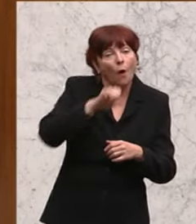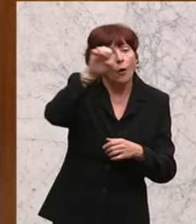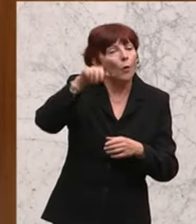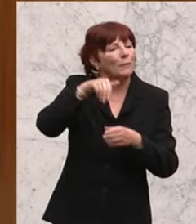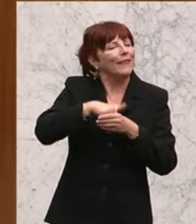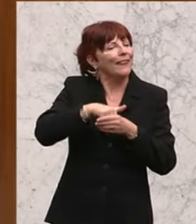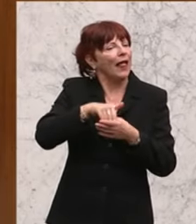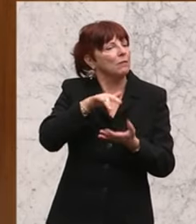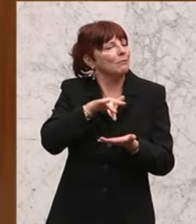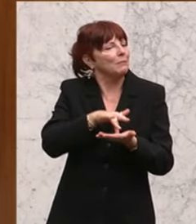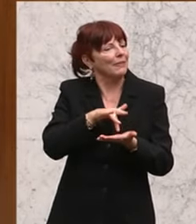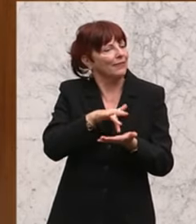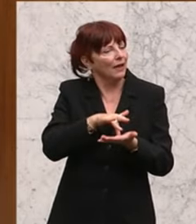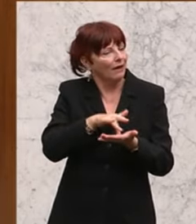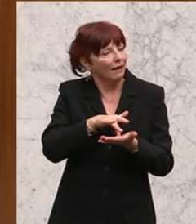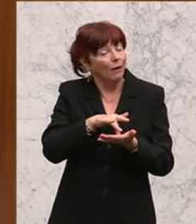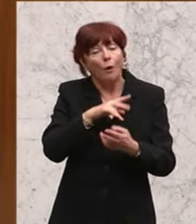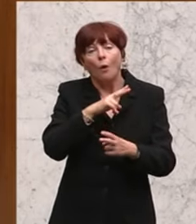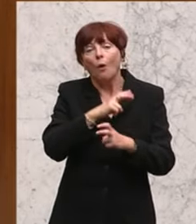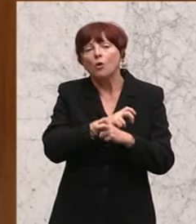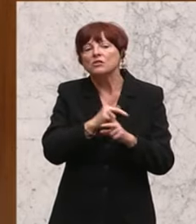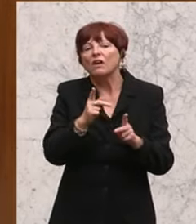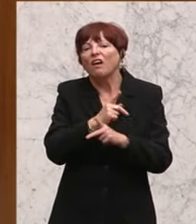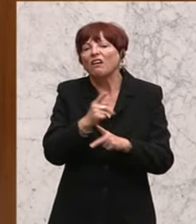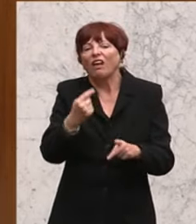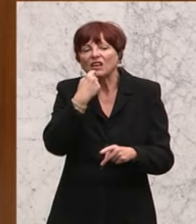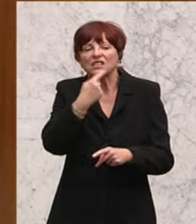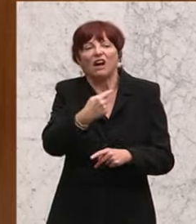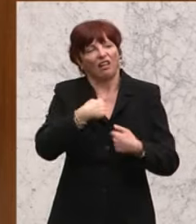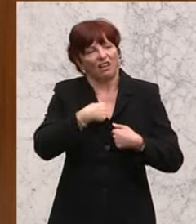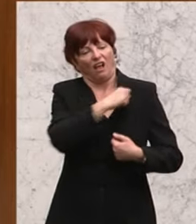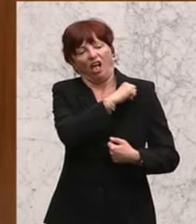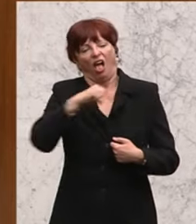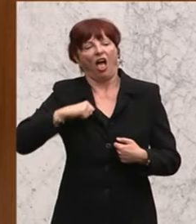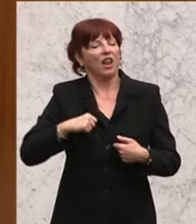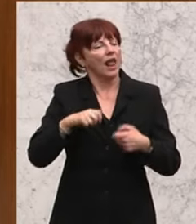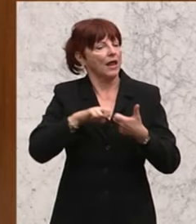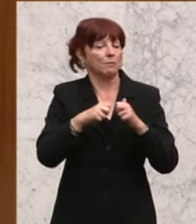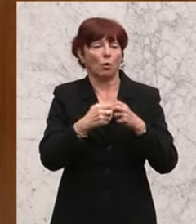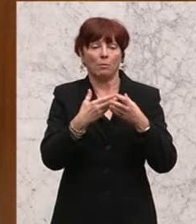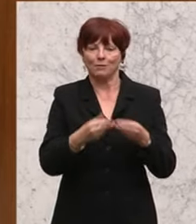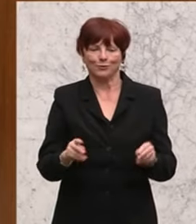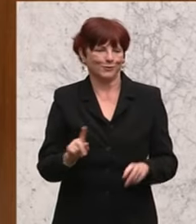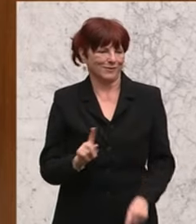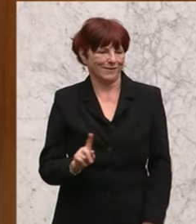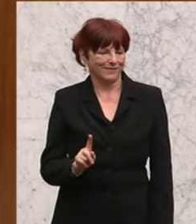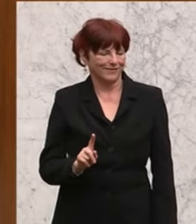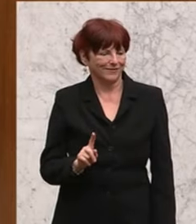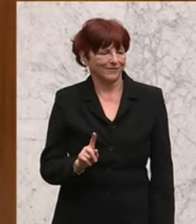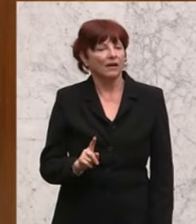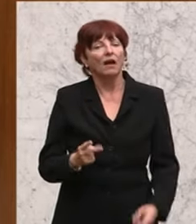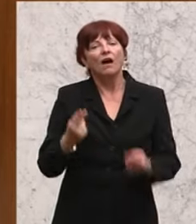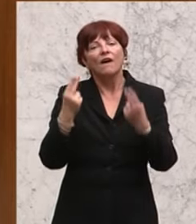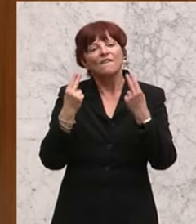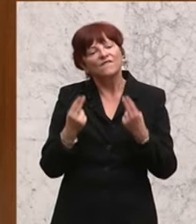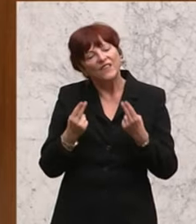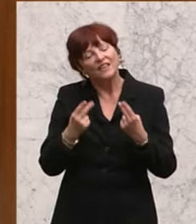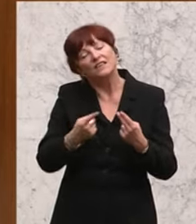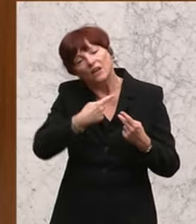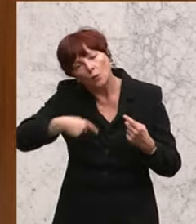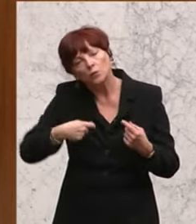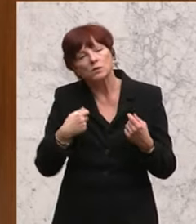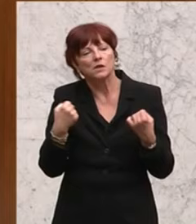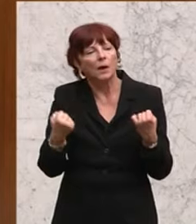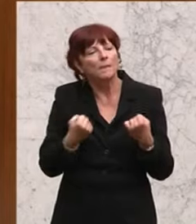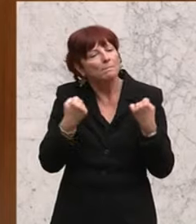eingebettet, uns nicht darauf verlassen, dass wir alle Probleme im Alleingang lösen. Also wird einer der wichtigsten Stoßrichtung unserer Bemühungen